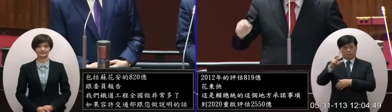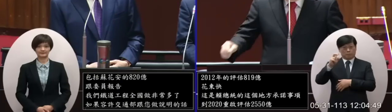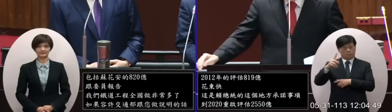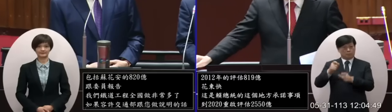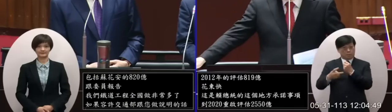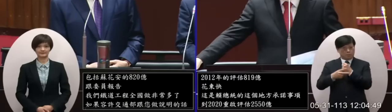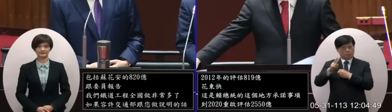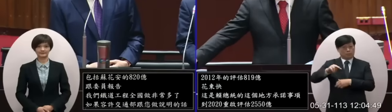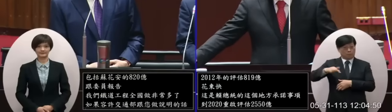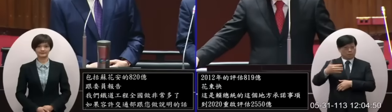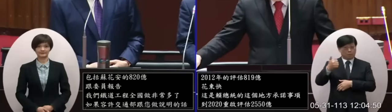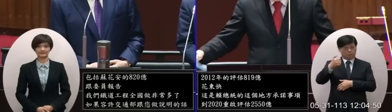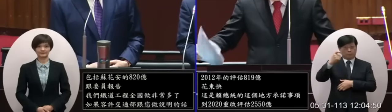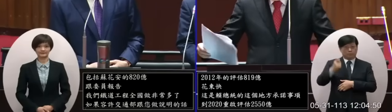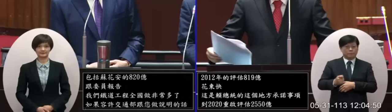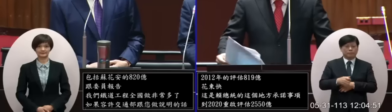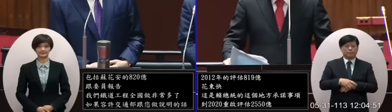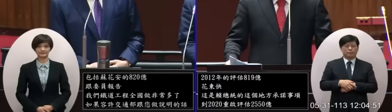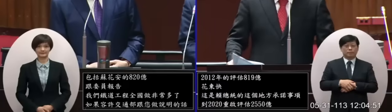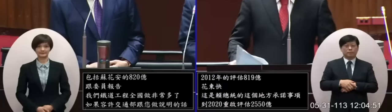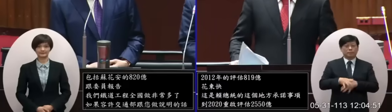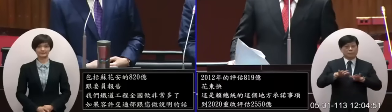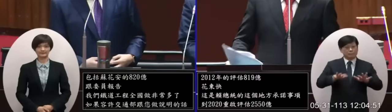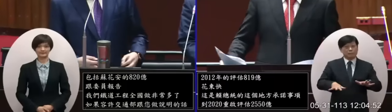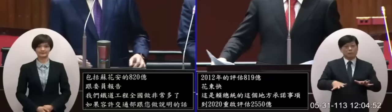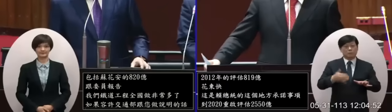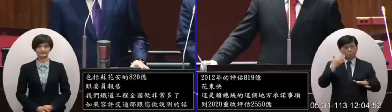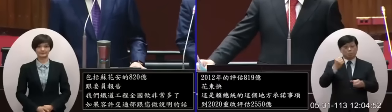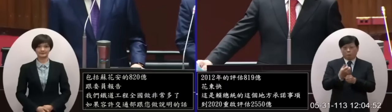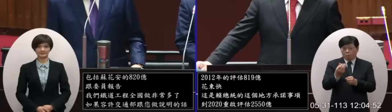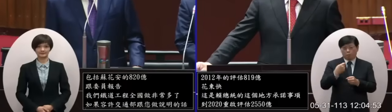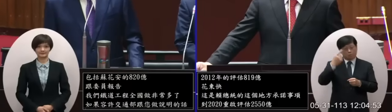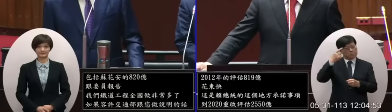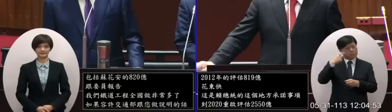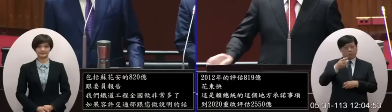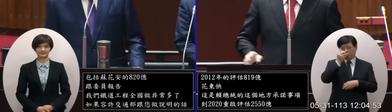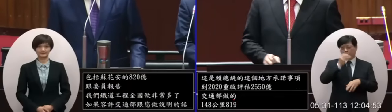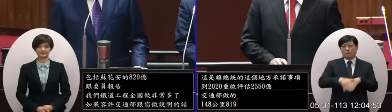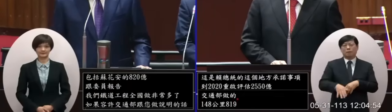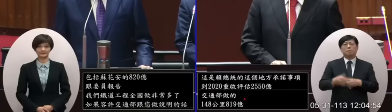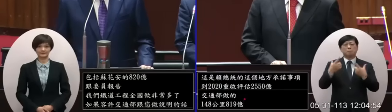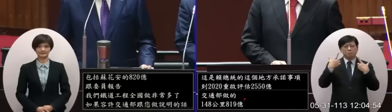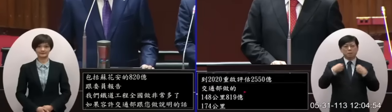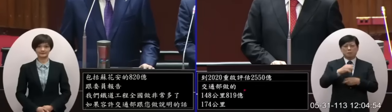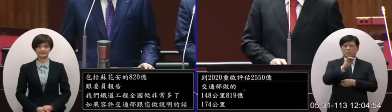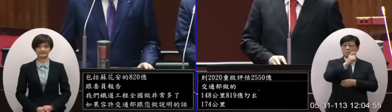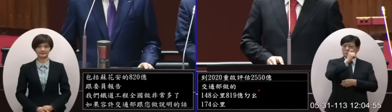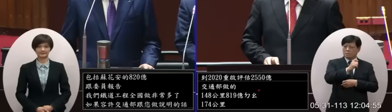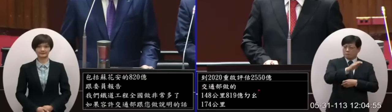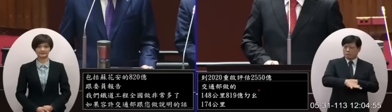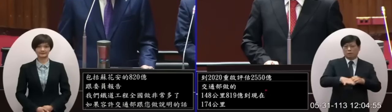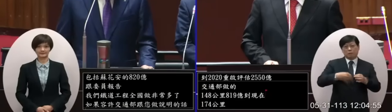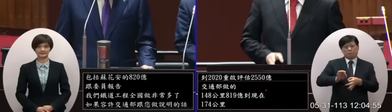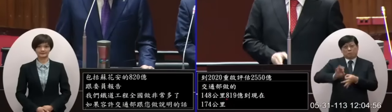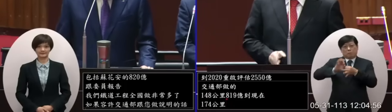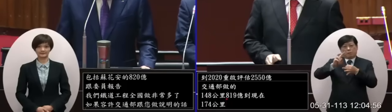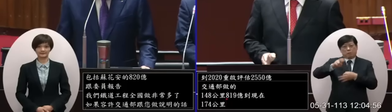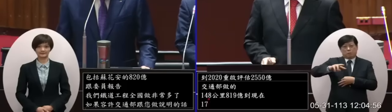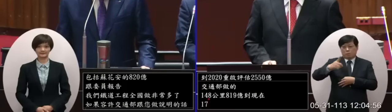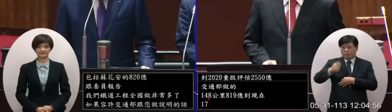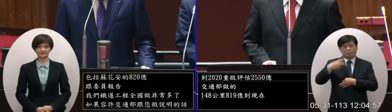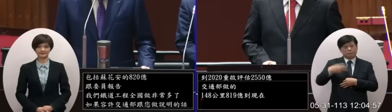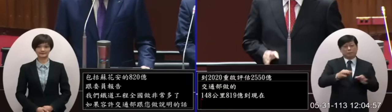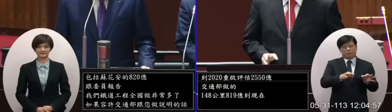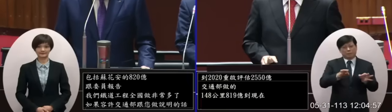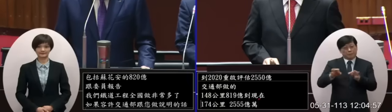174公里，2555亿。今天不做，明天就会后悔。原本1000亿可以做的，现在2500亿，再拖